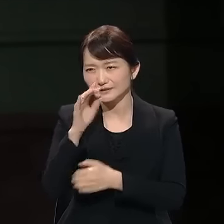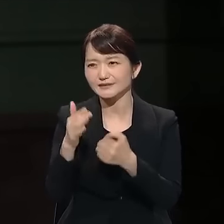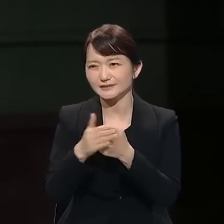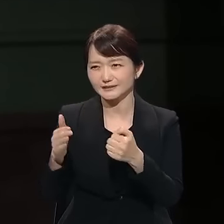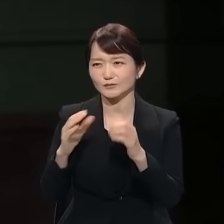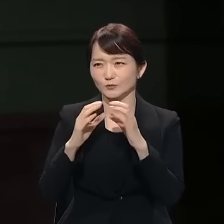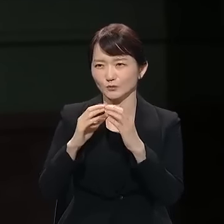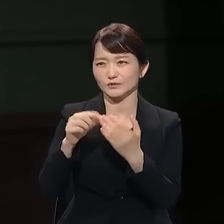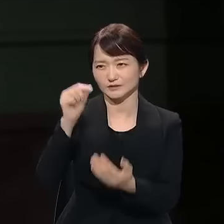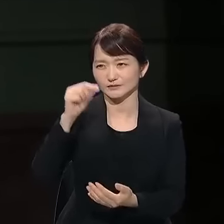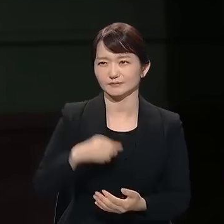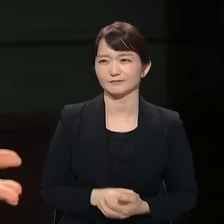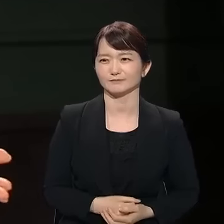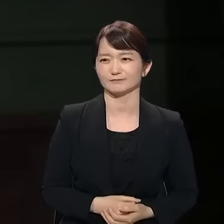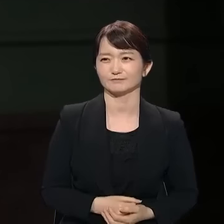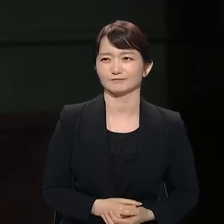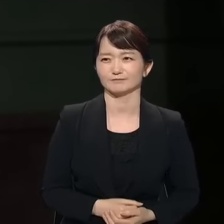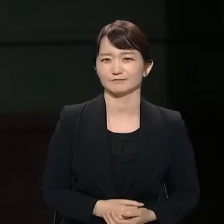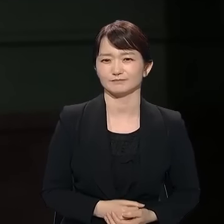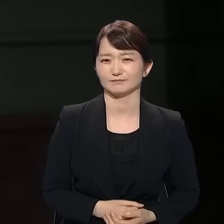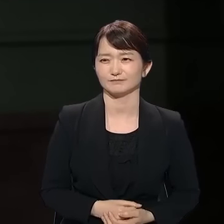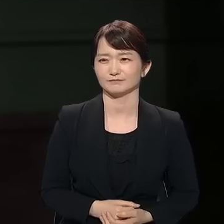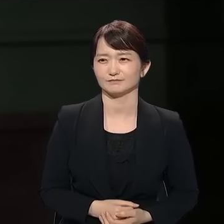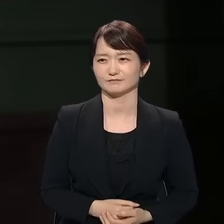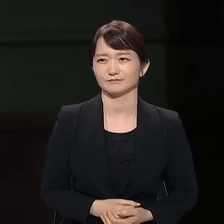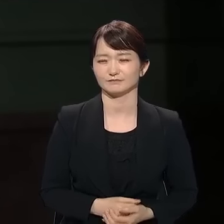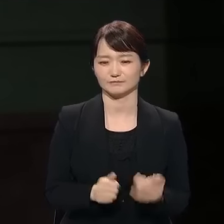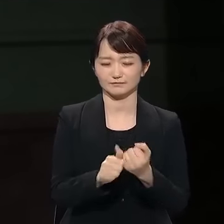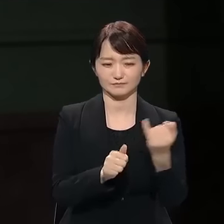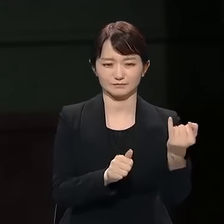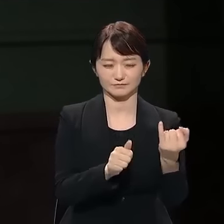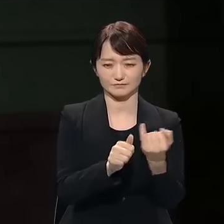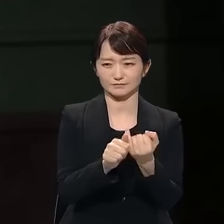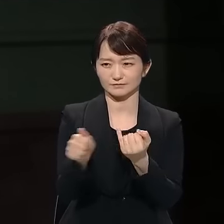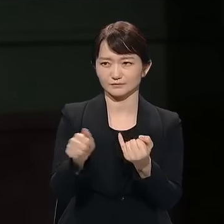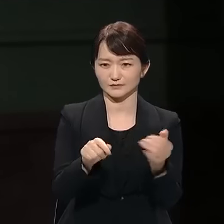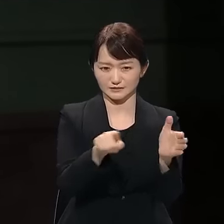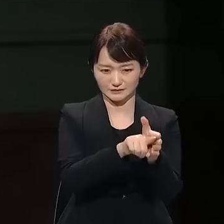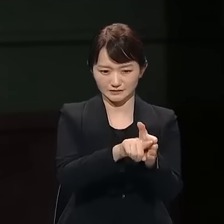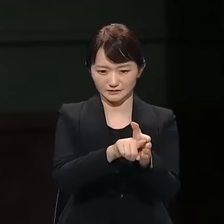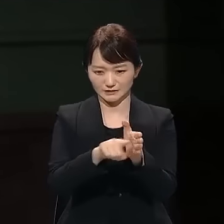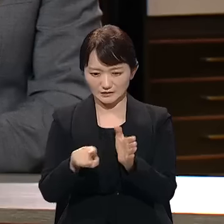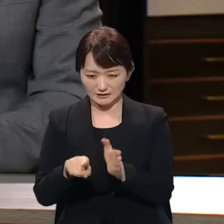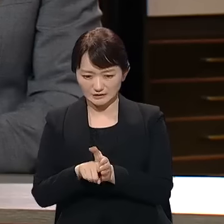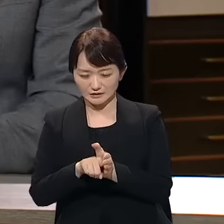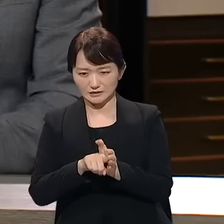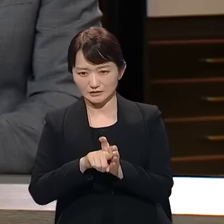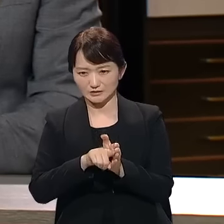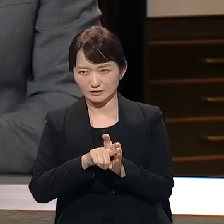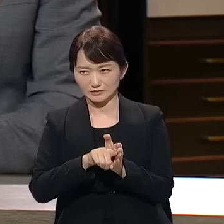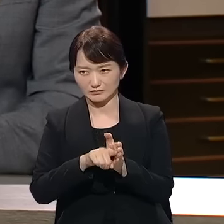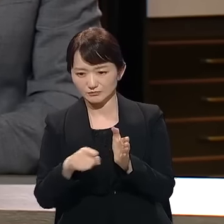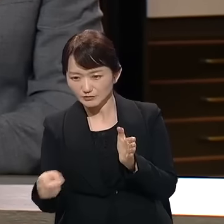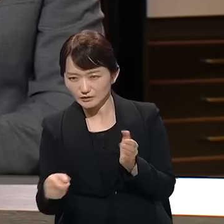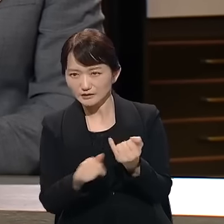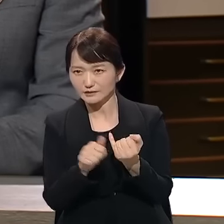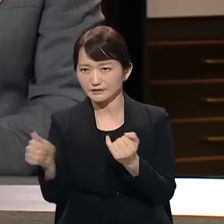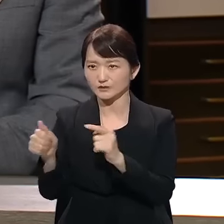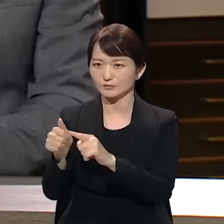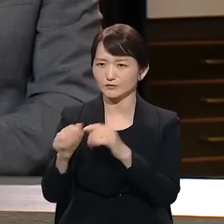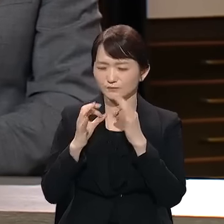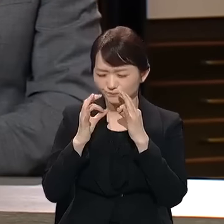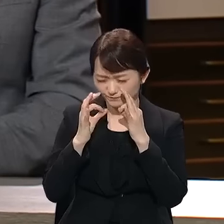끝이에요네 말씀하신 대로 그 신뢰 관계는 사실 좀 깨졌을 것 같아요 그래서 남편이 정말 많은 노력을 해야